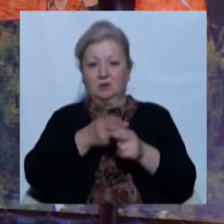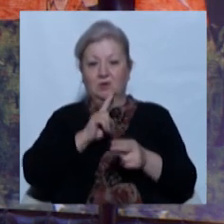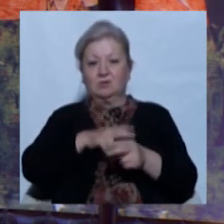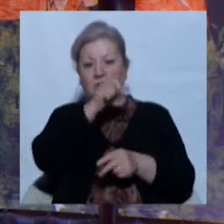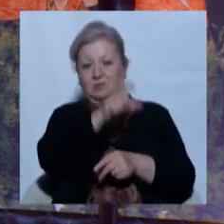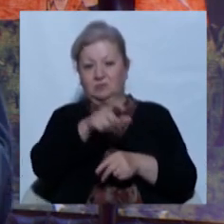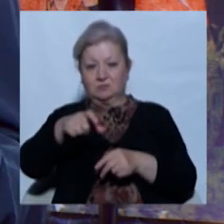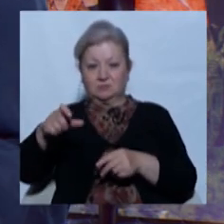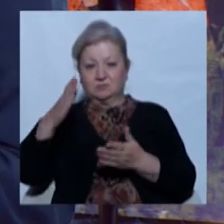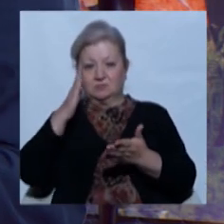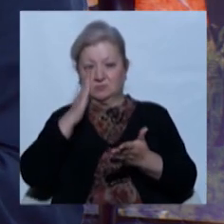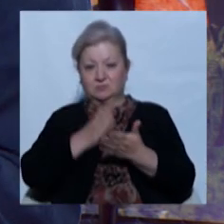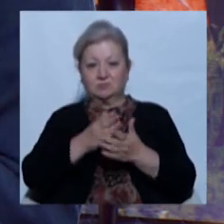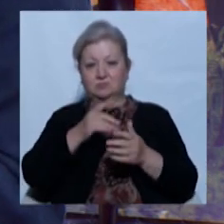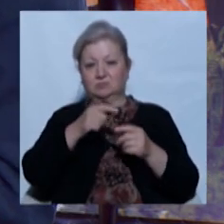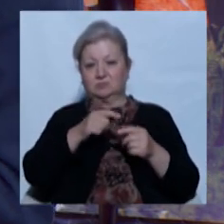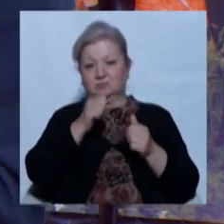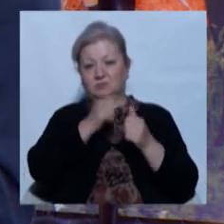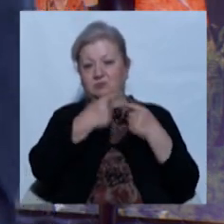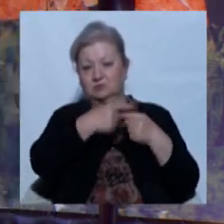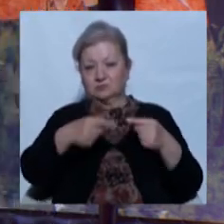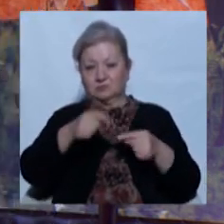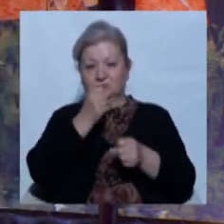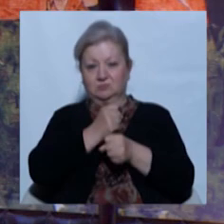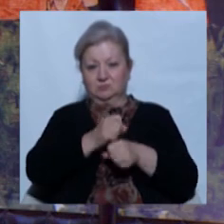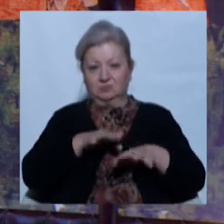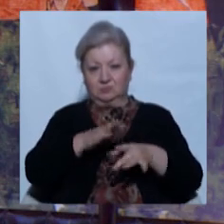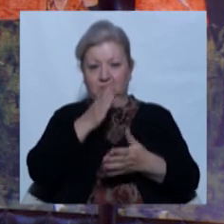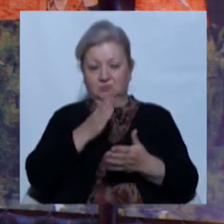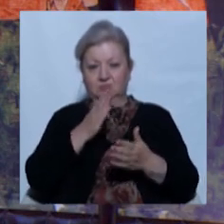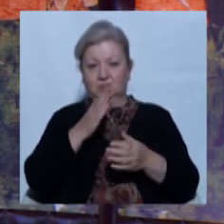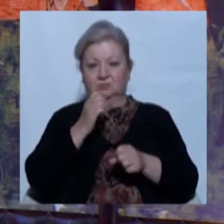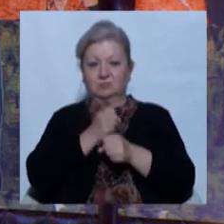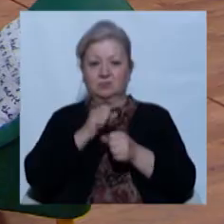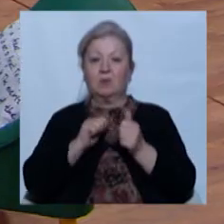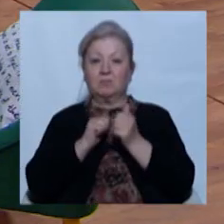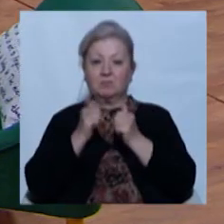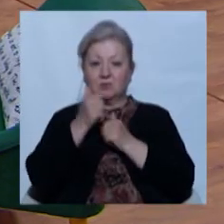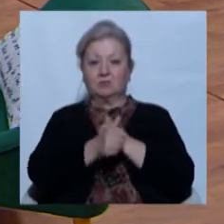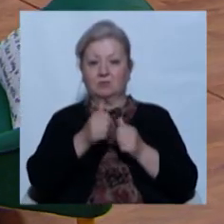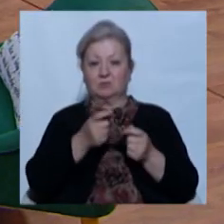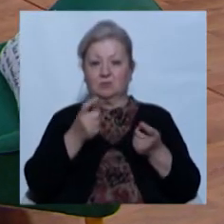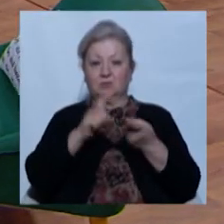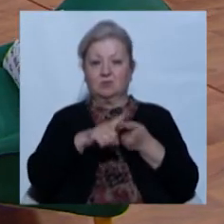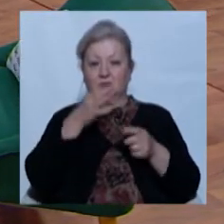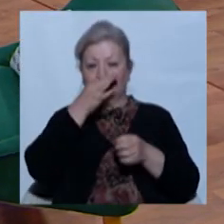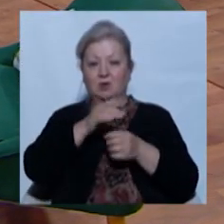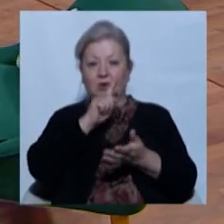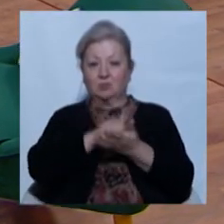მუდმივად სხვა საქმიანობას ეწეოდნენ. პირველ რიგში, რა თქმა უნდა, ჩვენ უნდა გავუსვათ ხაზი ზღვას და ამ